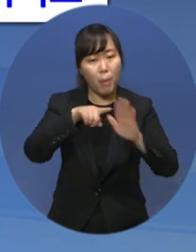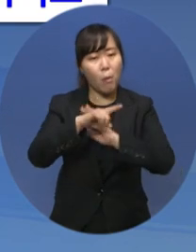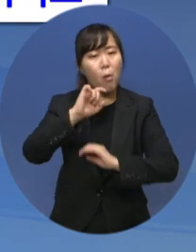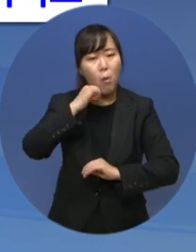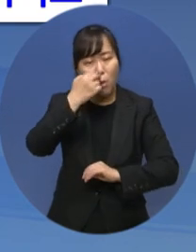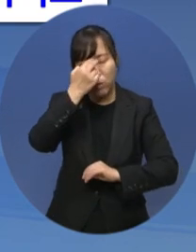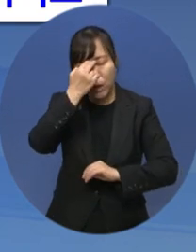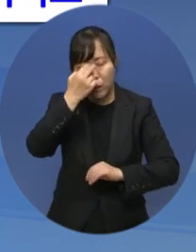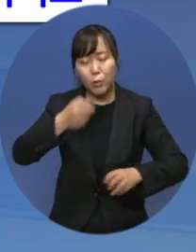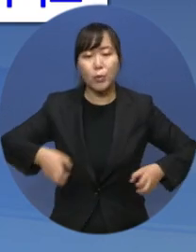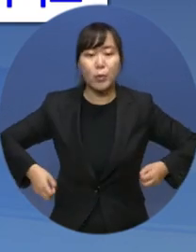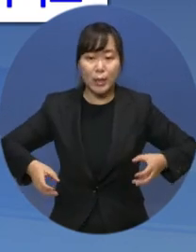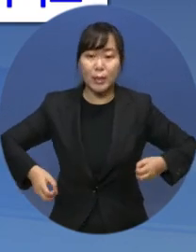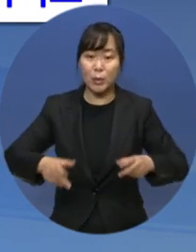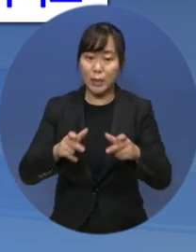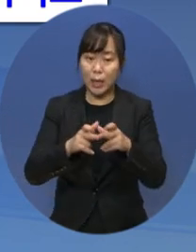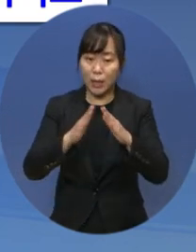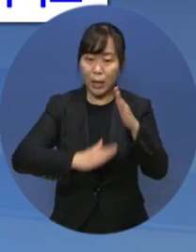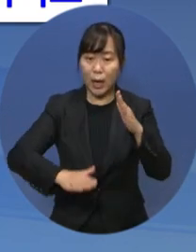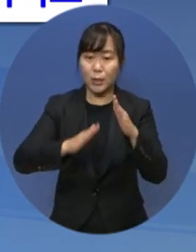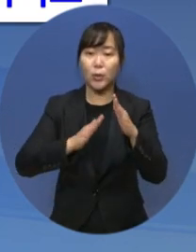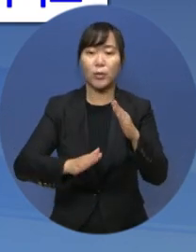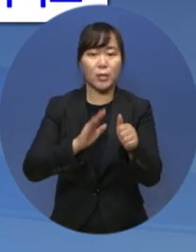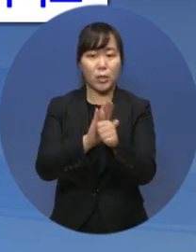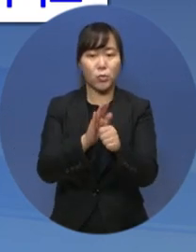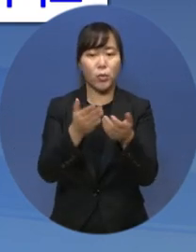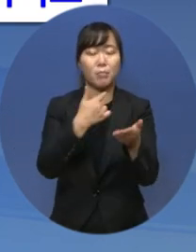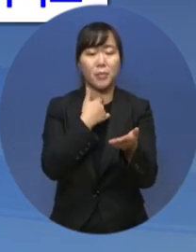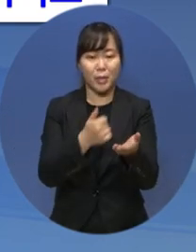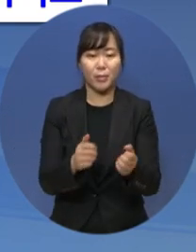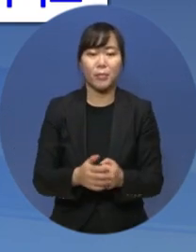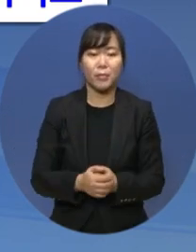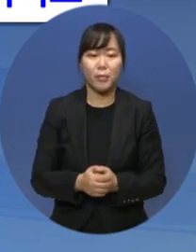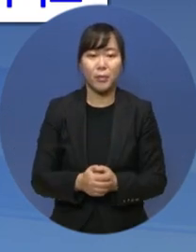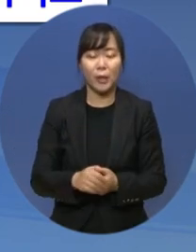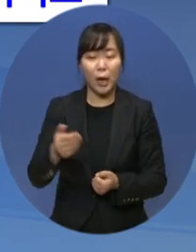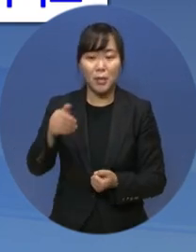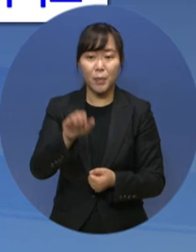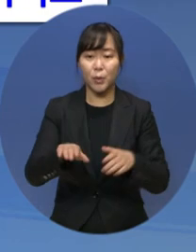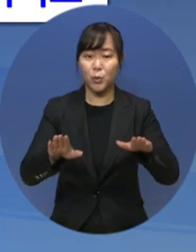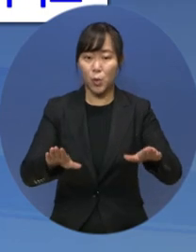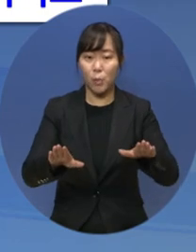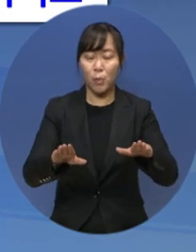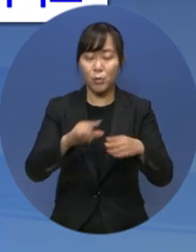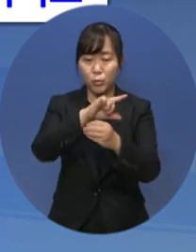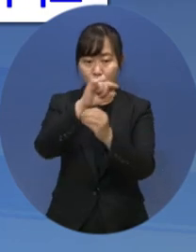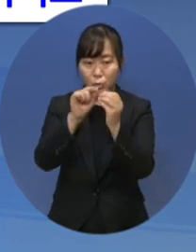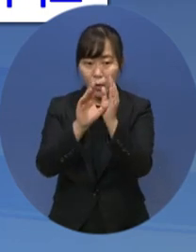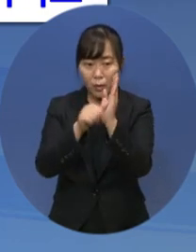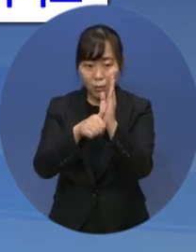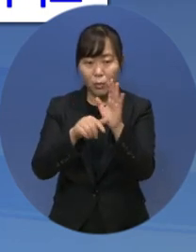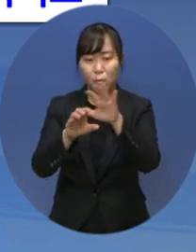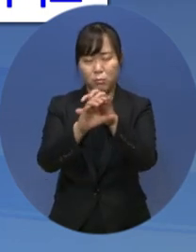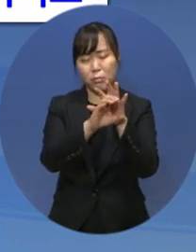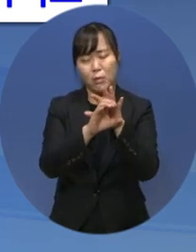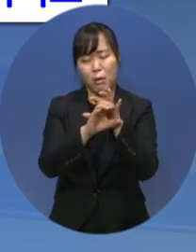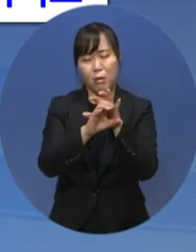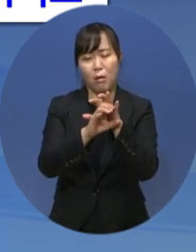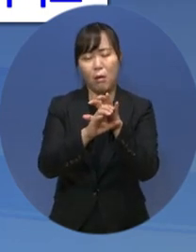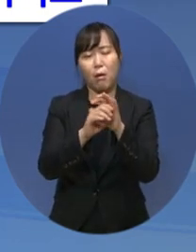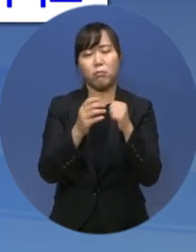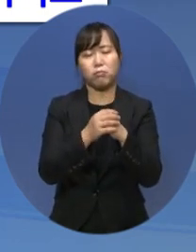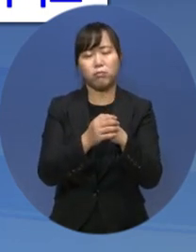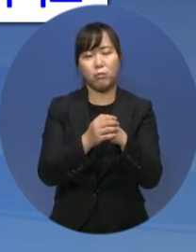겪는 휠체어 장애인 가정의 귀성길을 지원했습니다. 하지만 이번 한가위에는 코로나19로 귀성이